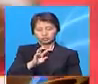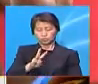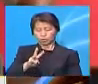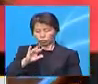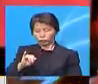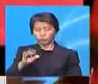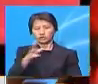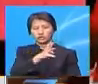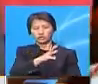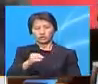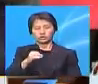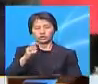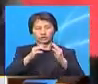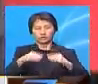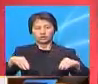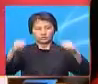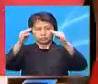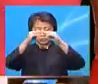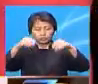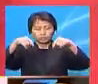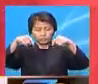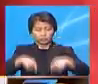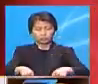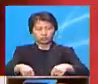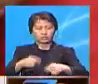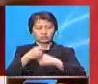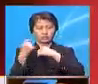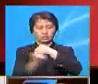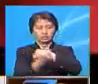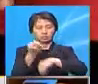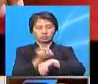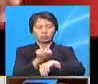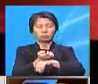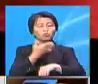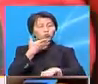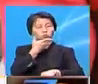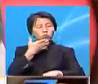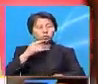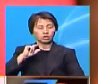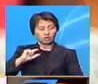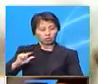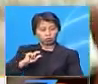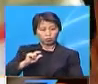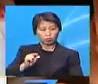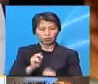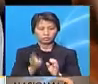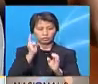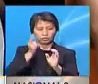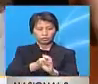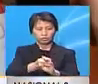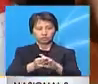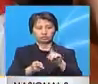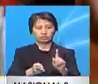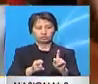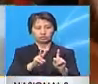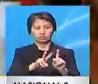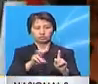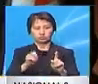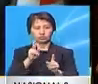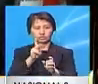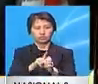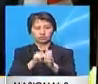Jawi dan Masjid Abi Ayub Al-Ansari Taman Batu Muda Gombak. Ia disertai seramai 120